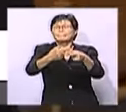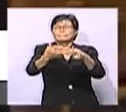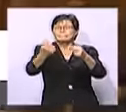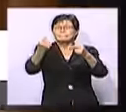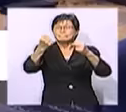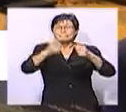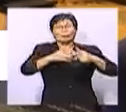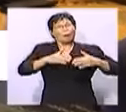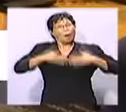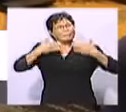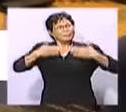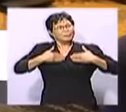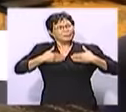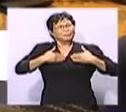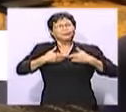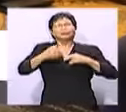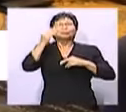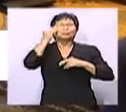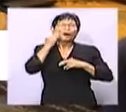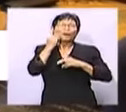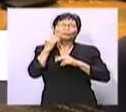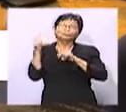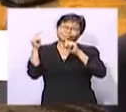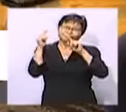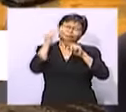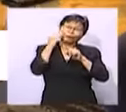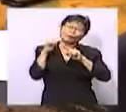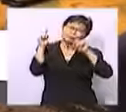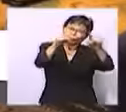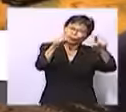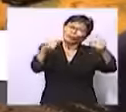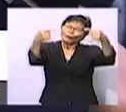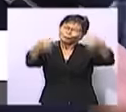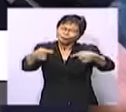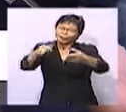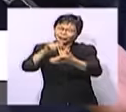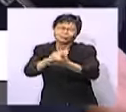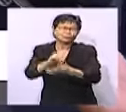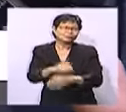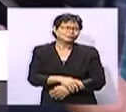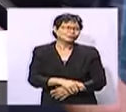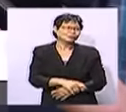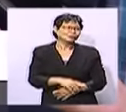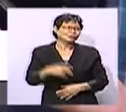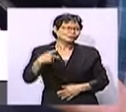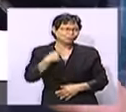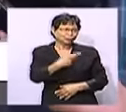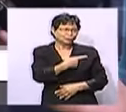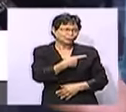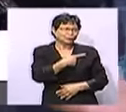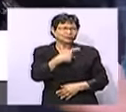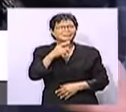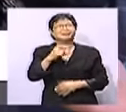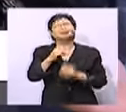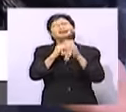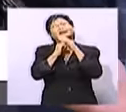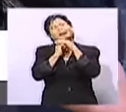berbesar hati dengan kesediaan Tun menghadirkan diri ke pertarungan tersebut. Him, we admire him